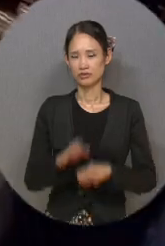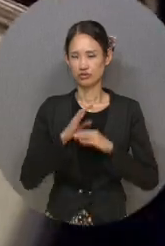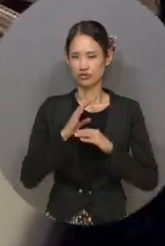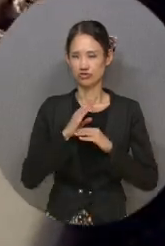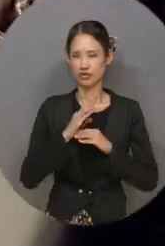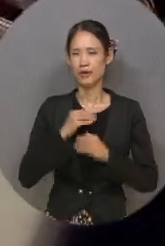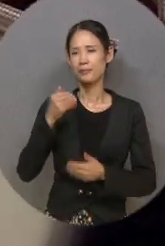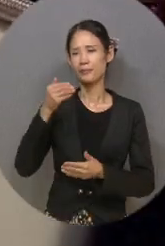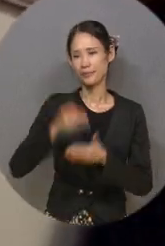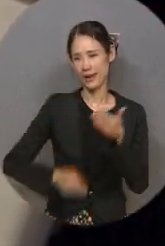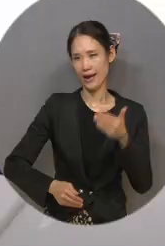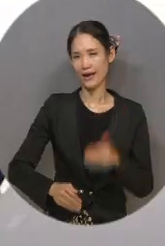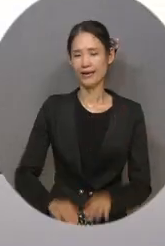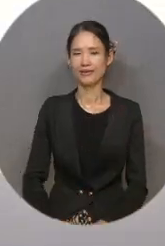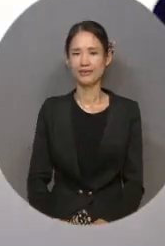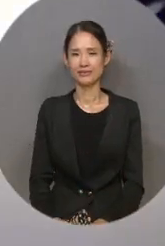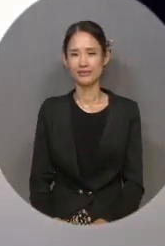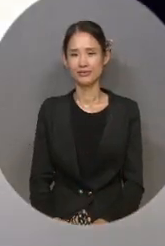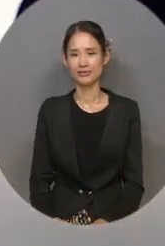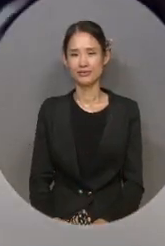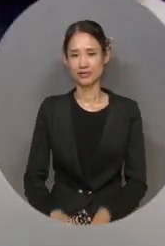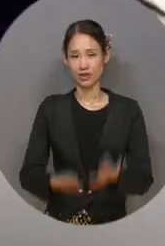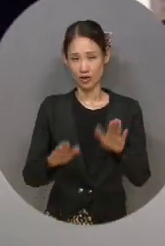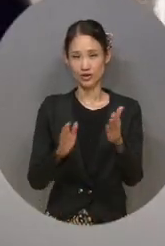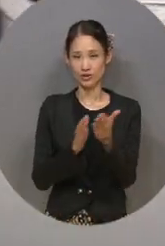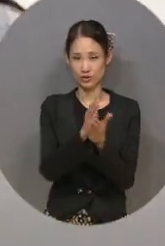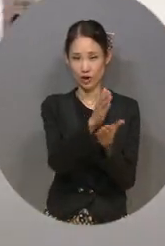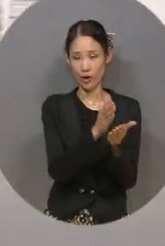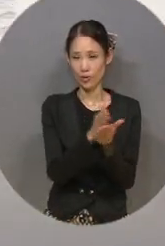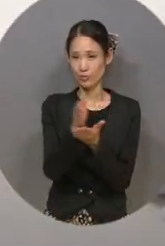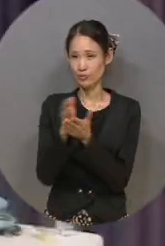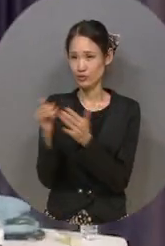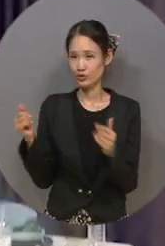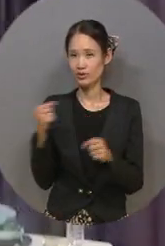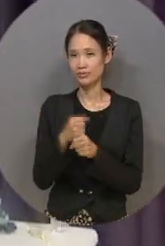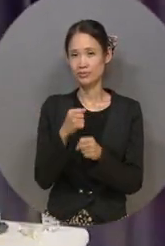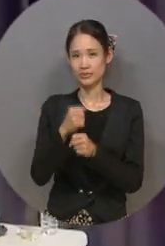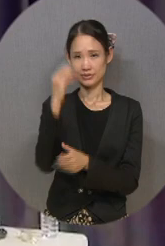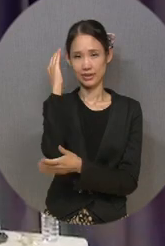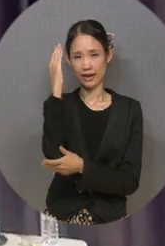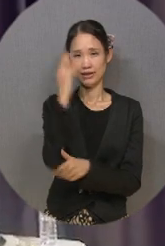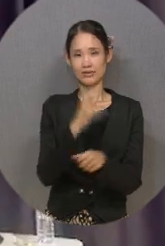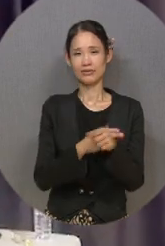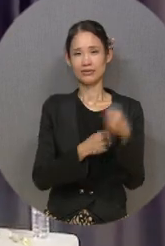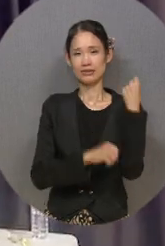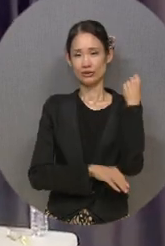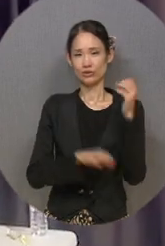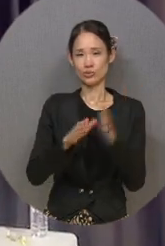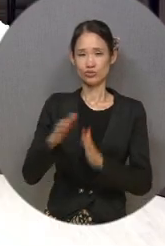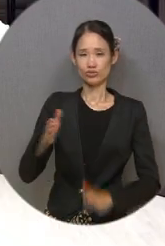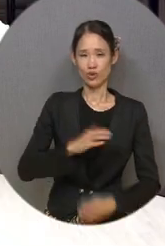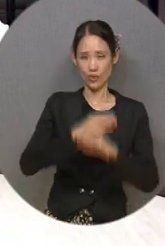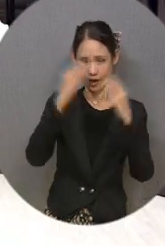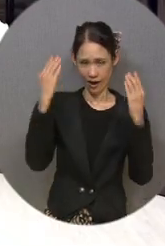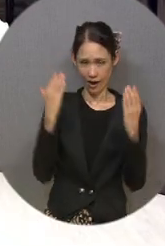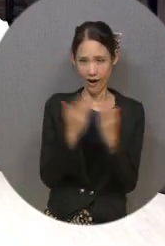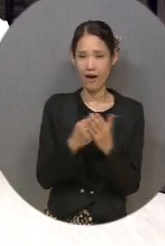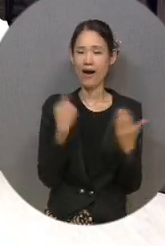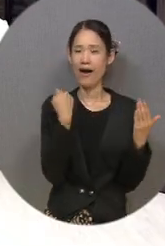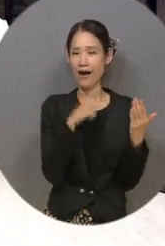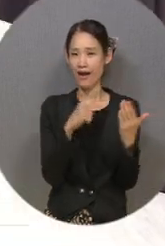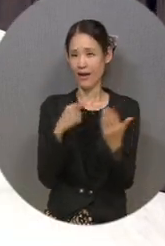두려움을 빼고. 현업 전문가들로 구성된 전문 강사진이 기초부터 완성까지